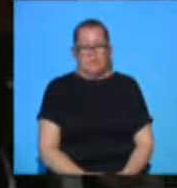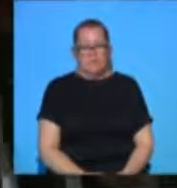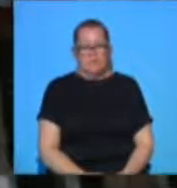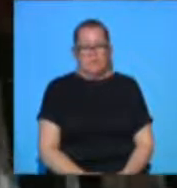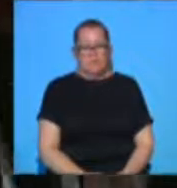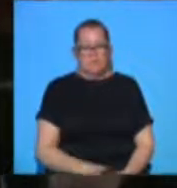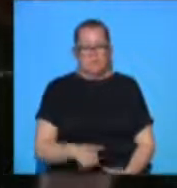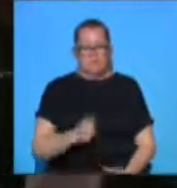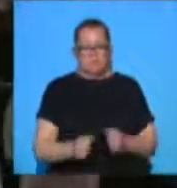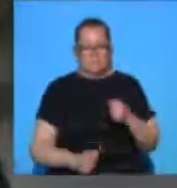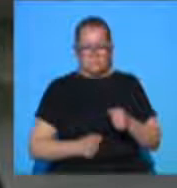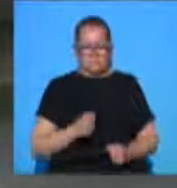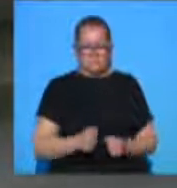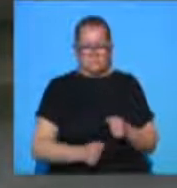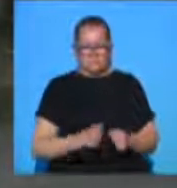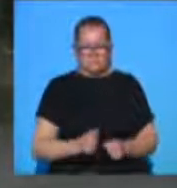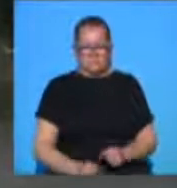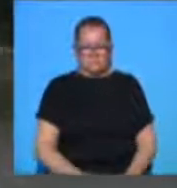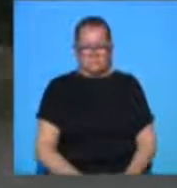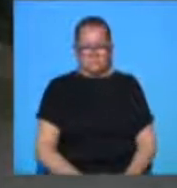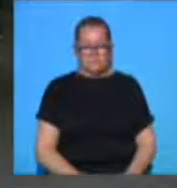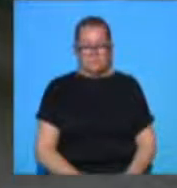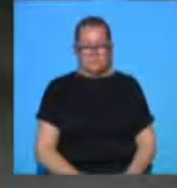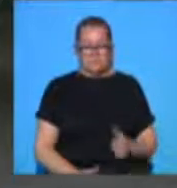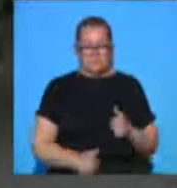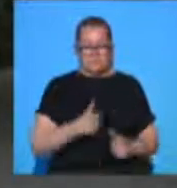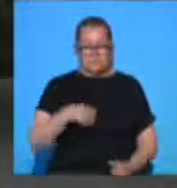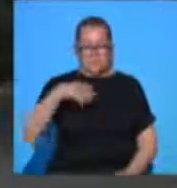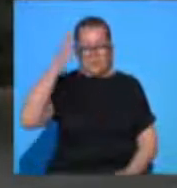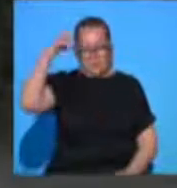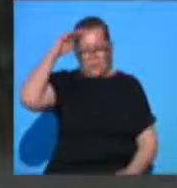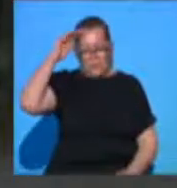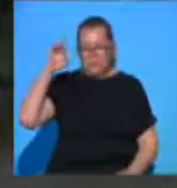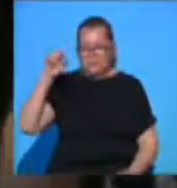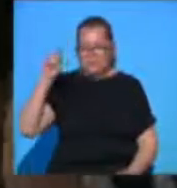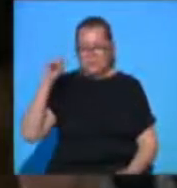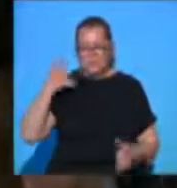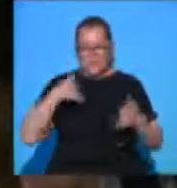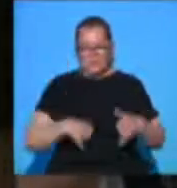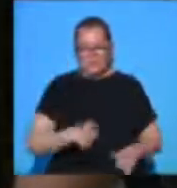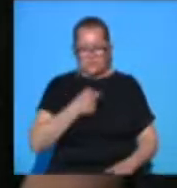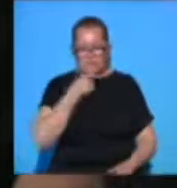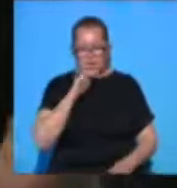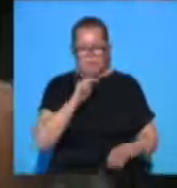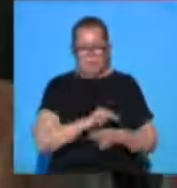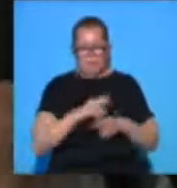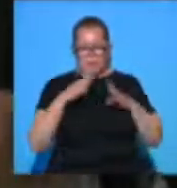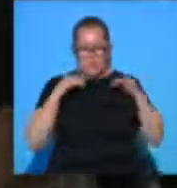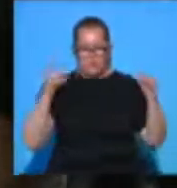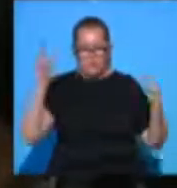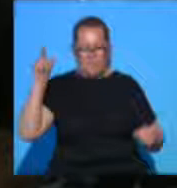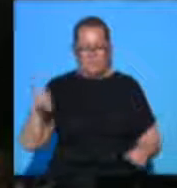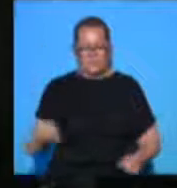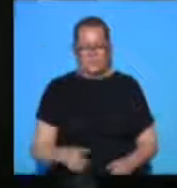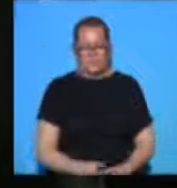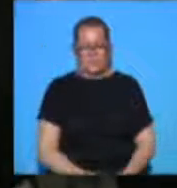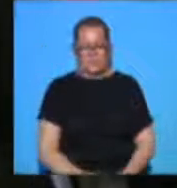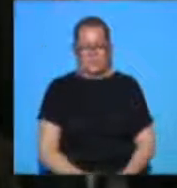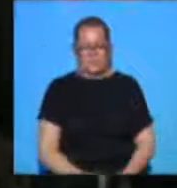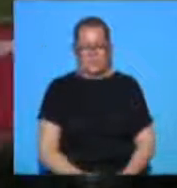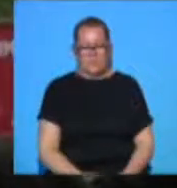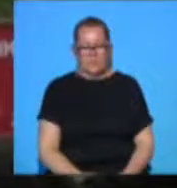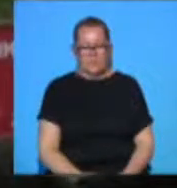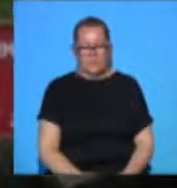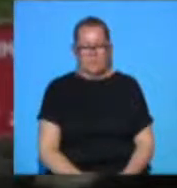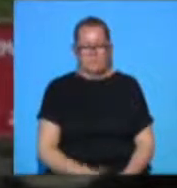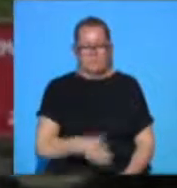La probele de cross și semi-maraton din cadrul competiției Slatina City Run din acest an au participat sute de concurenți. Mi se pare